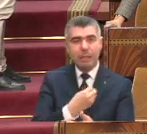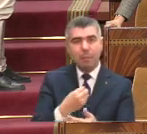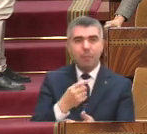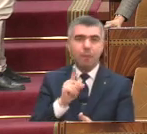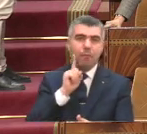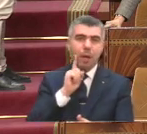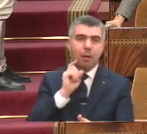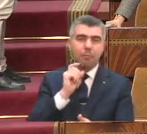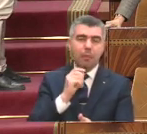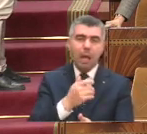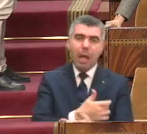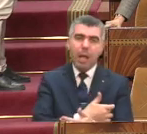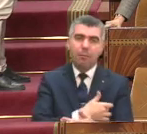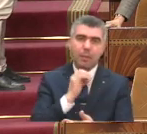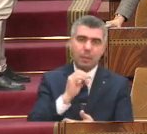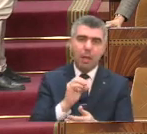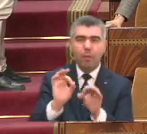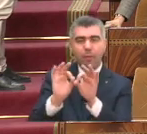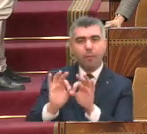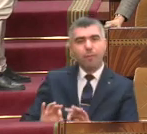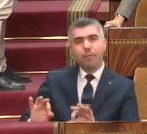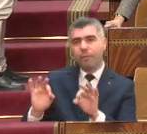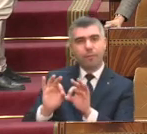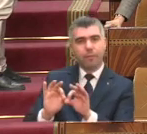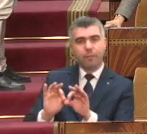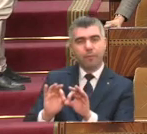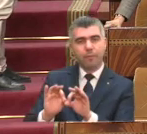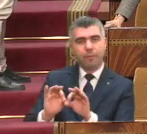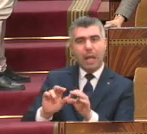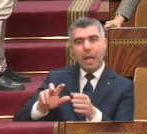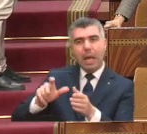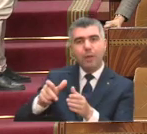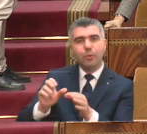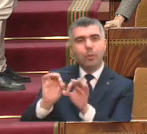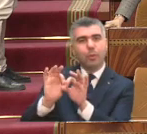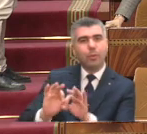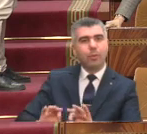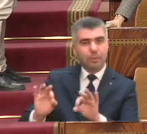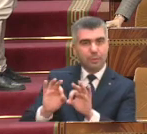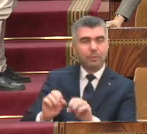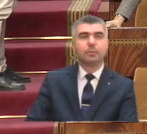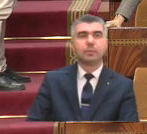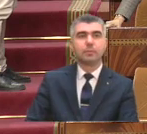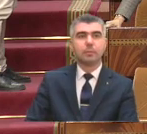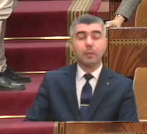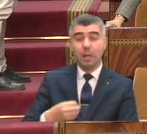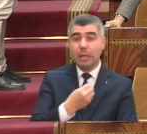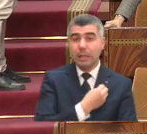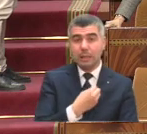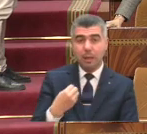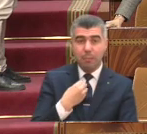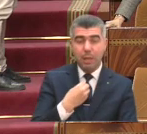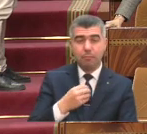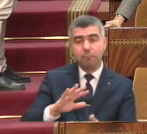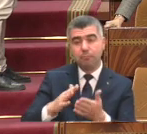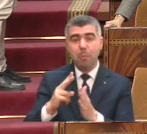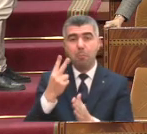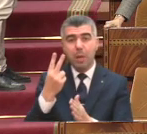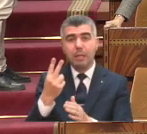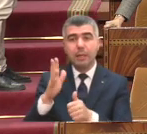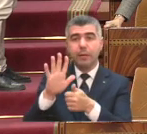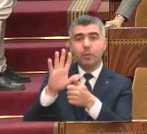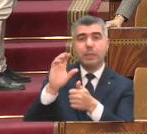كاينش ليكوغرافي ديال القرب ديال ليكوغرافي ديال القلب. للاشاره فقط، هذا المستشفى تجي ليه 260